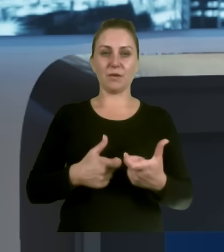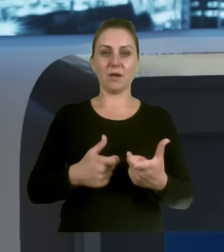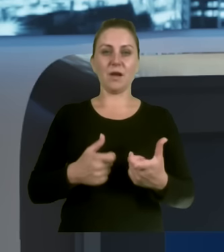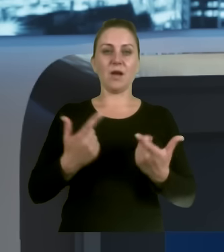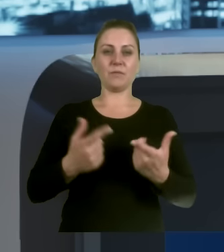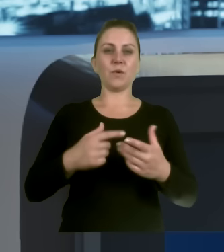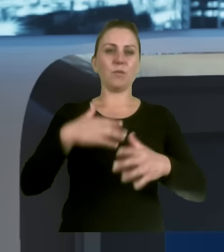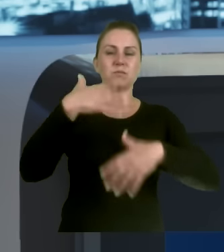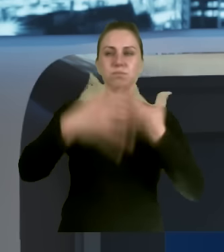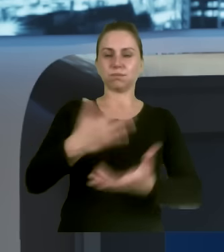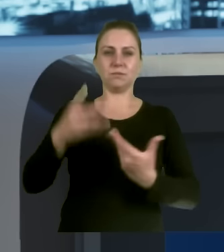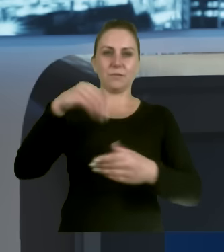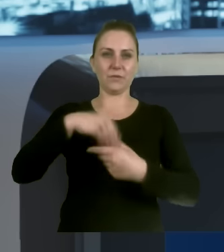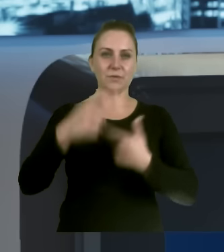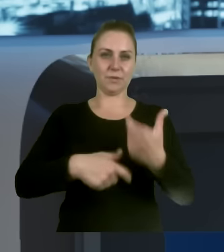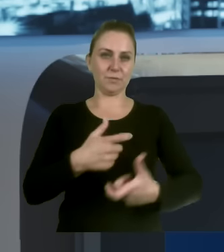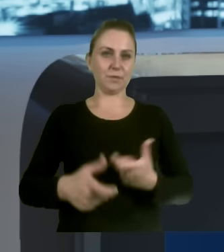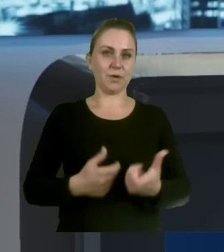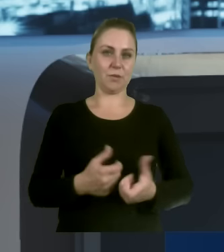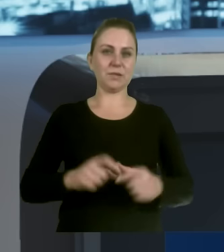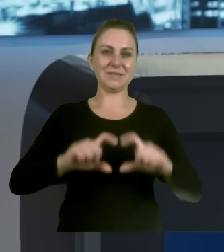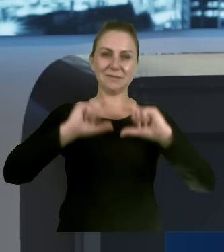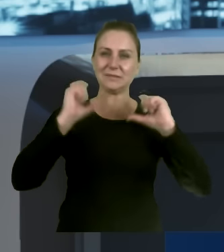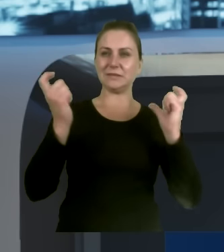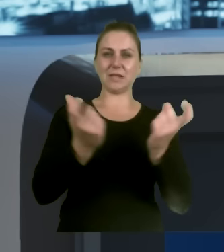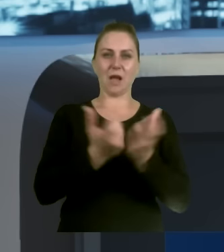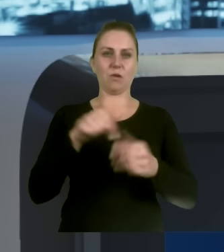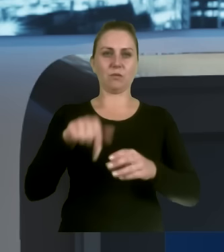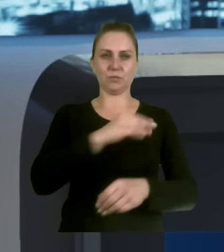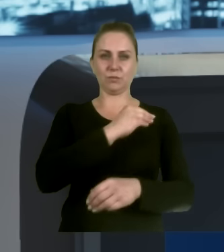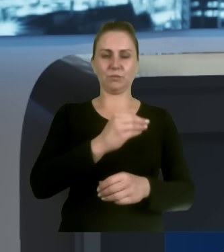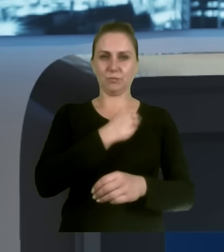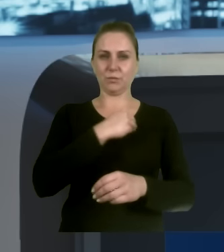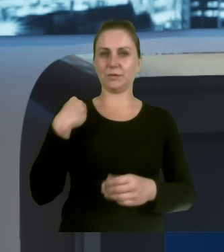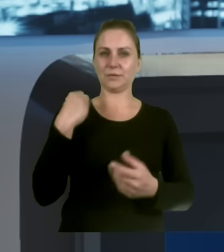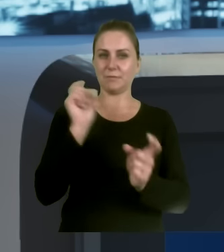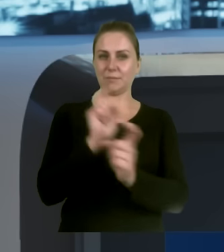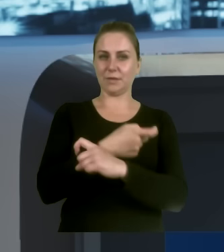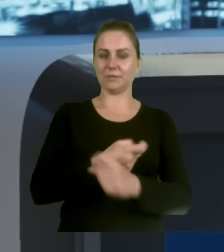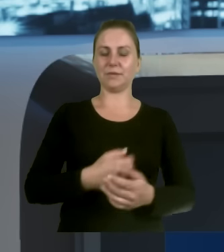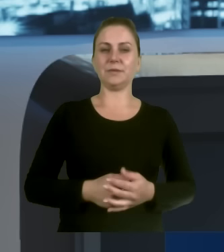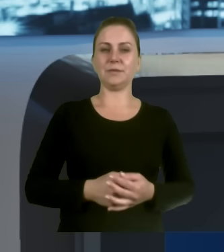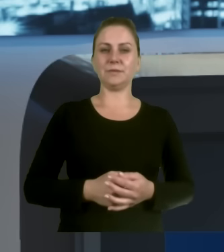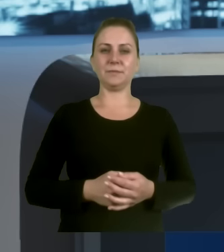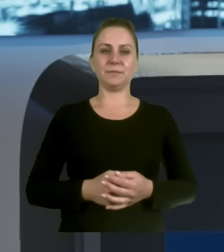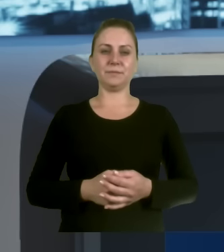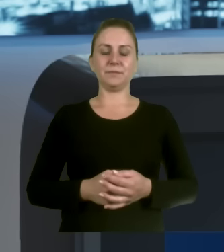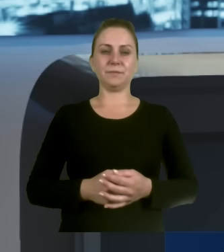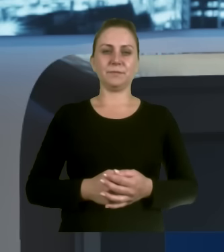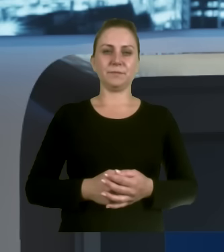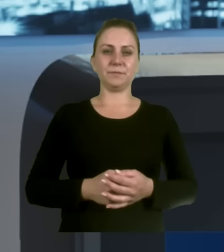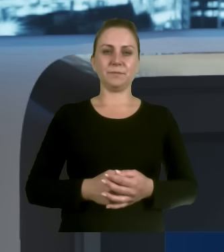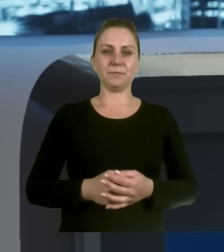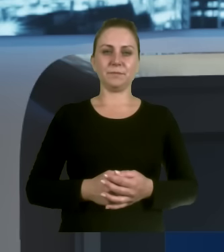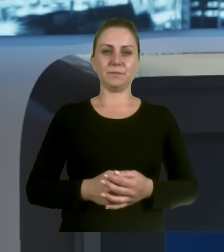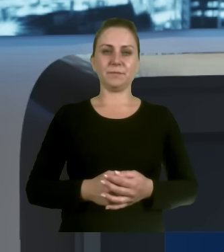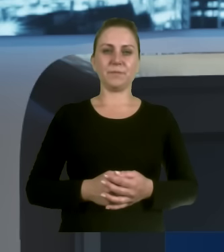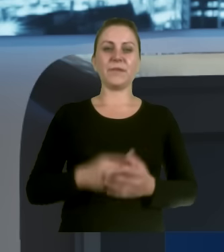rozwałkę jak gdyby całego naszego państwa. Idą pod, teraz można powiedzieć,